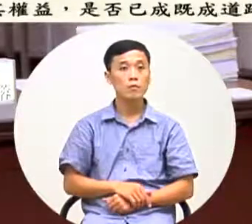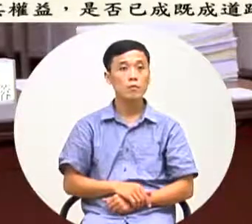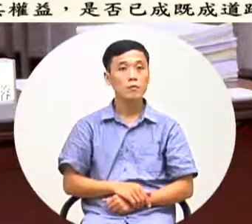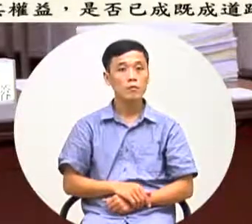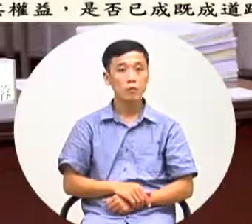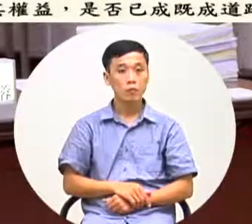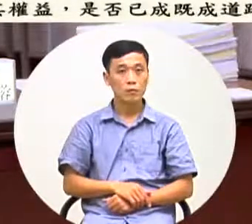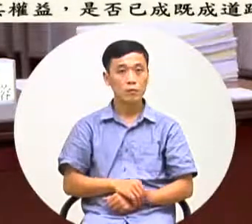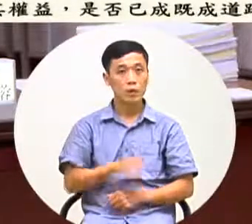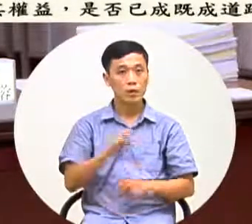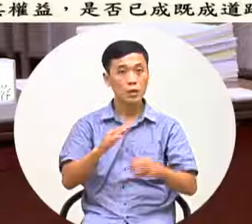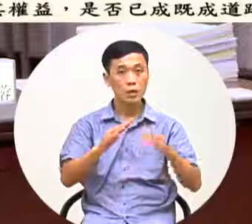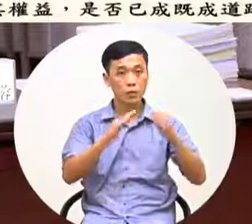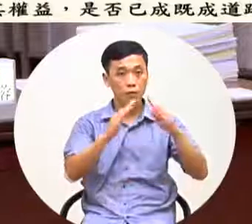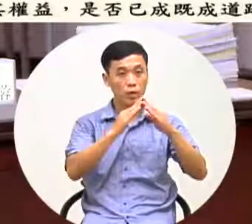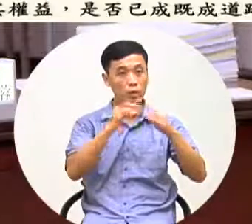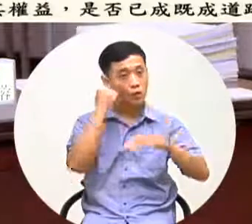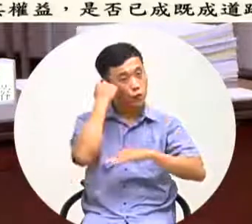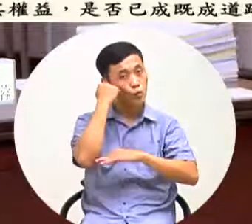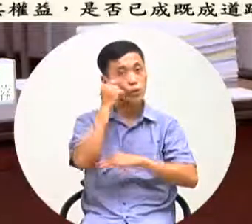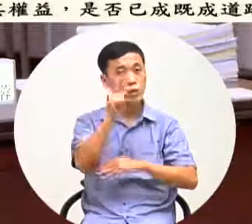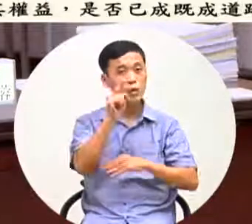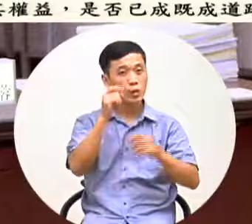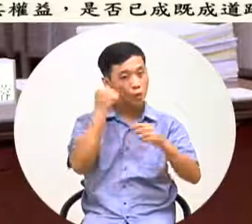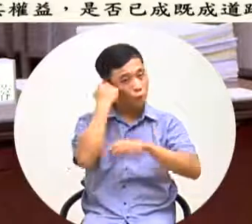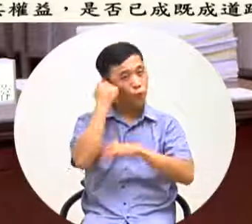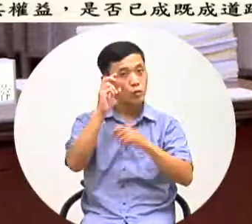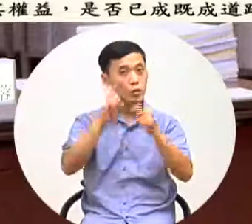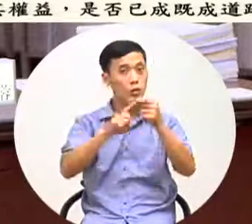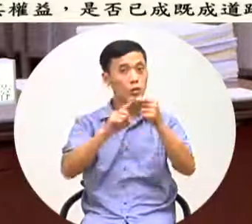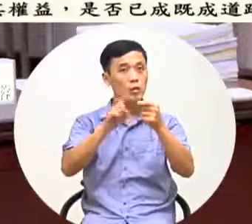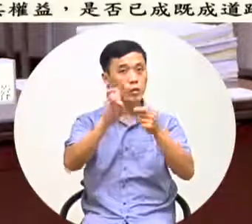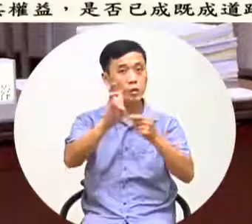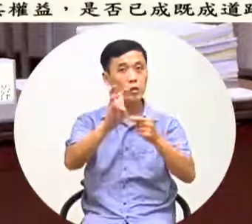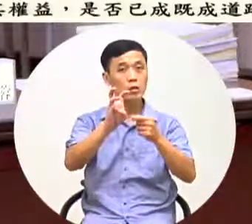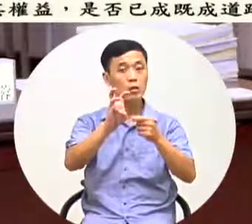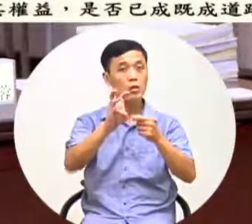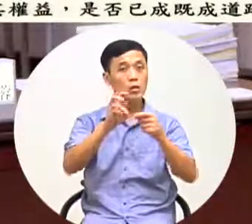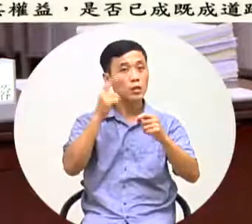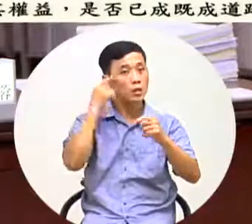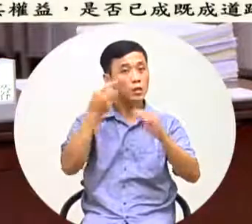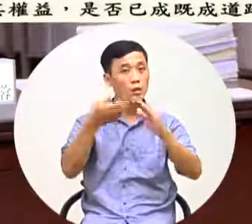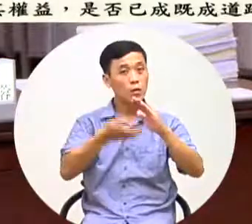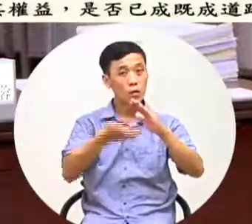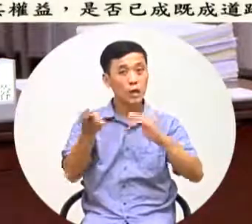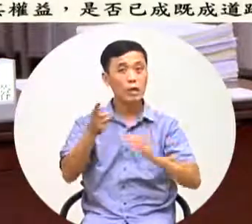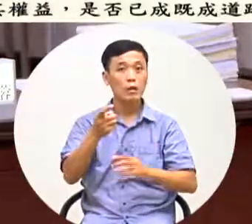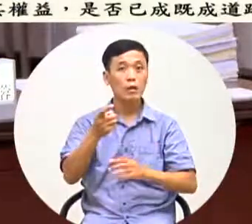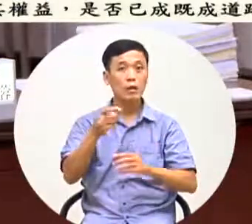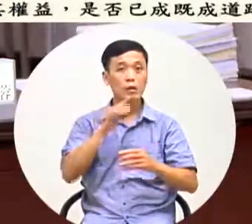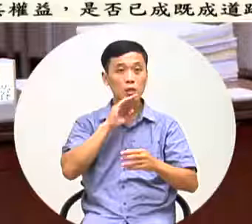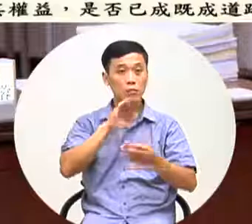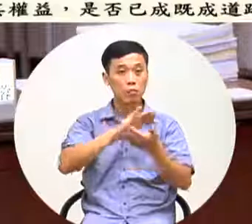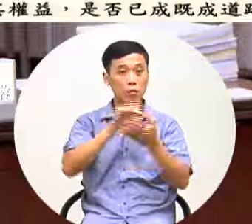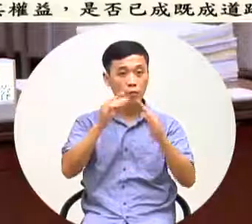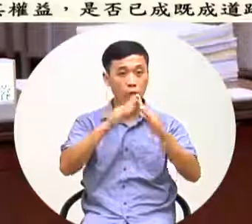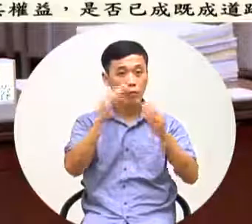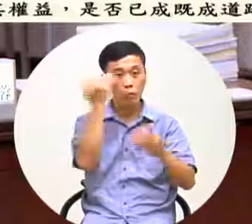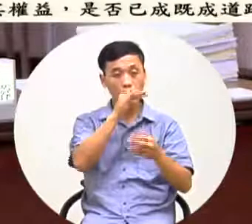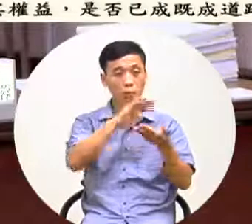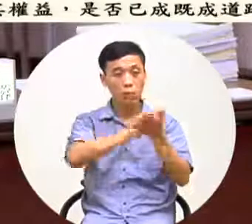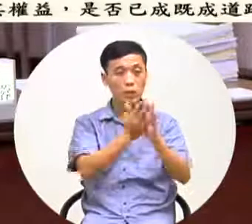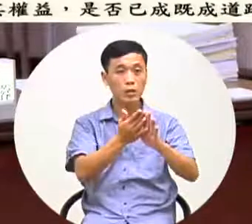吼，住三十几年啊，咱公司的你讲计要搬去对啊，你搁去住一个，后来变得违章的，我讲也是真无道理啦。